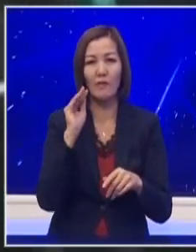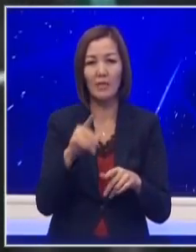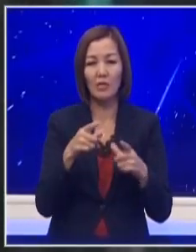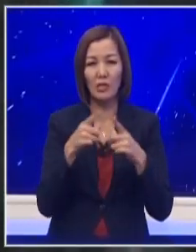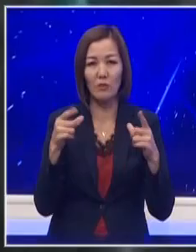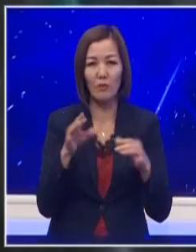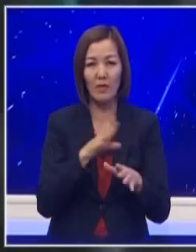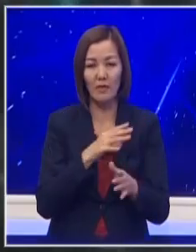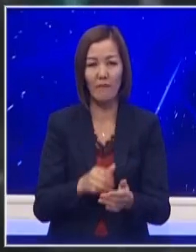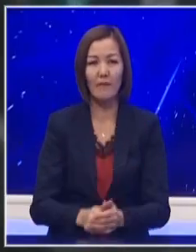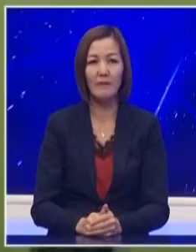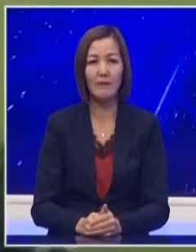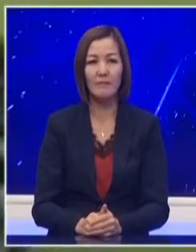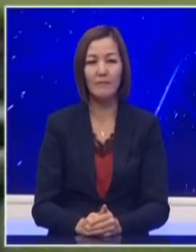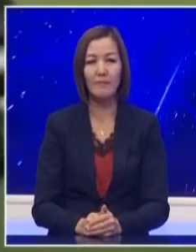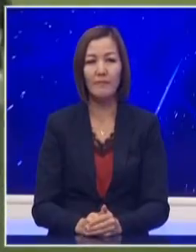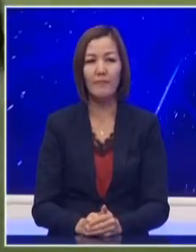тысячи билетов